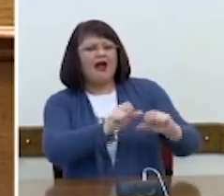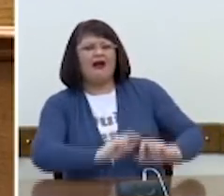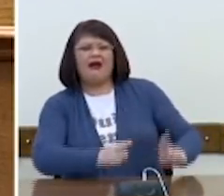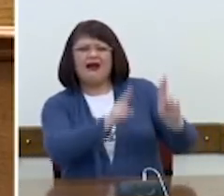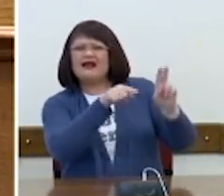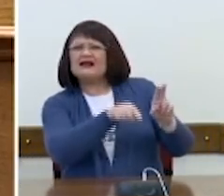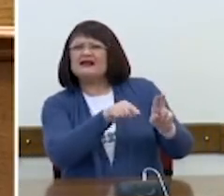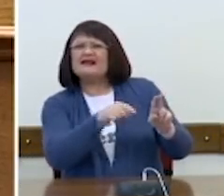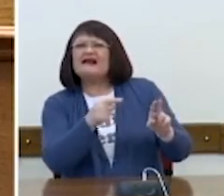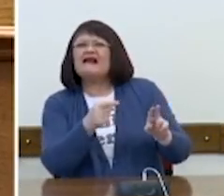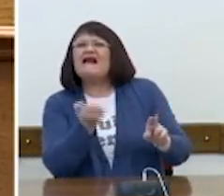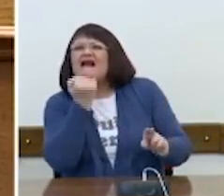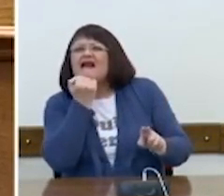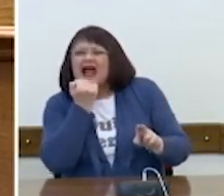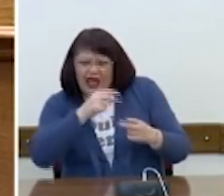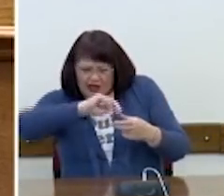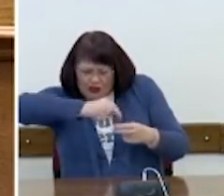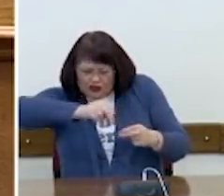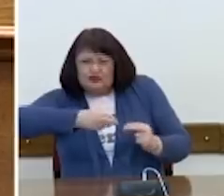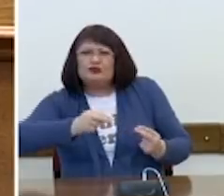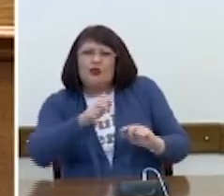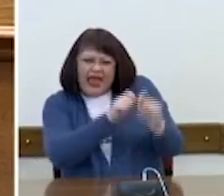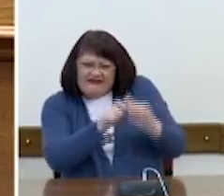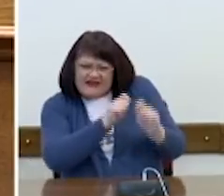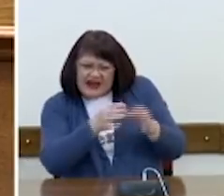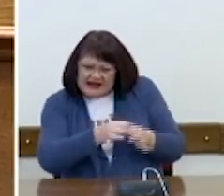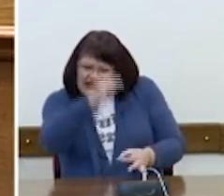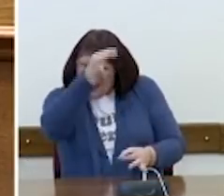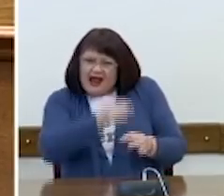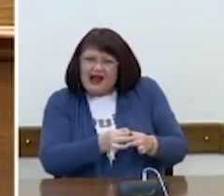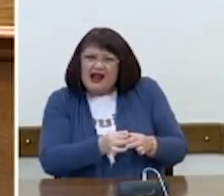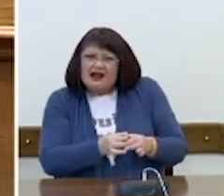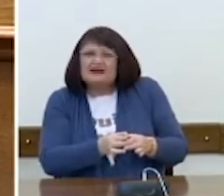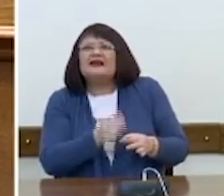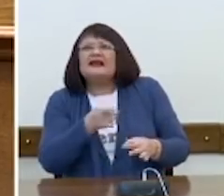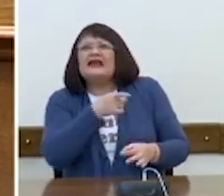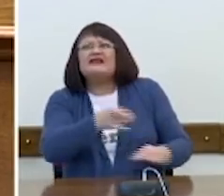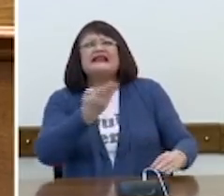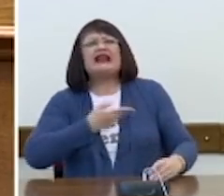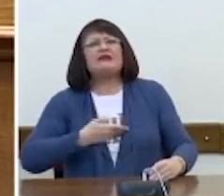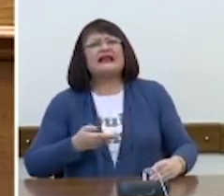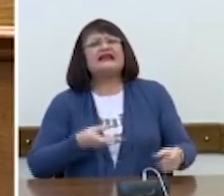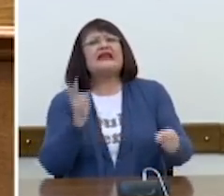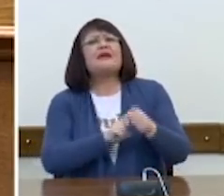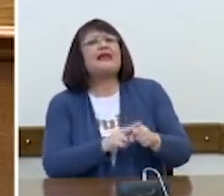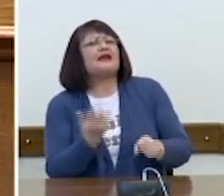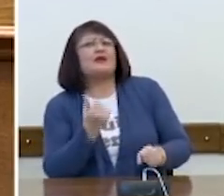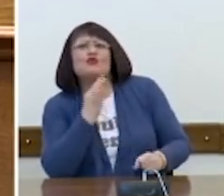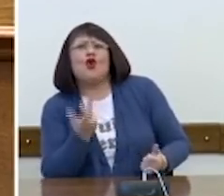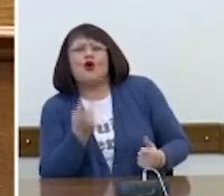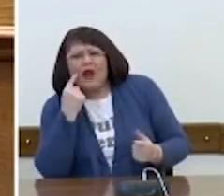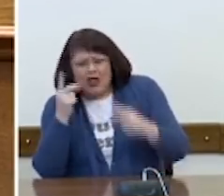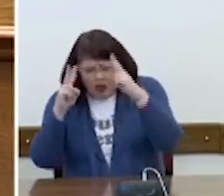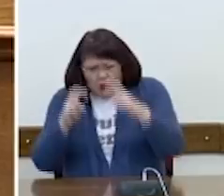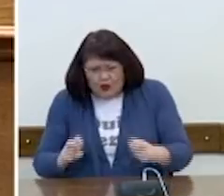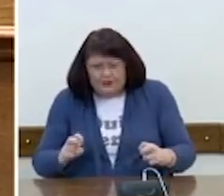στη συνταγή των χημικών όπλων και ξέφυγαν από το θάνατο αυτοί οι βαριά τραυματισμένοι Ιρανοί. Διότι ο Σαντάμ